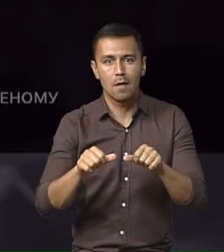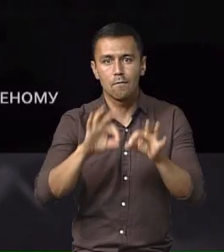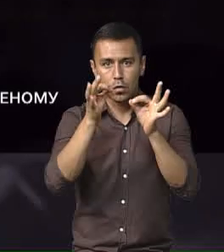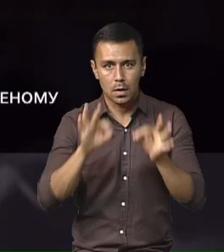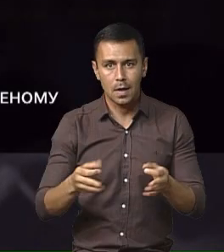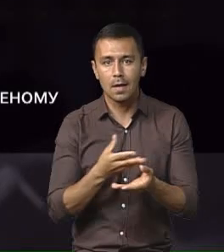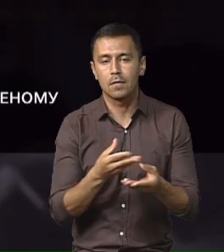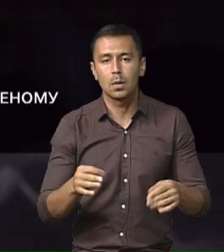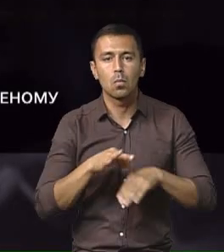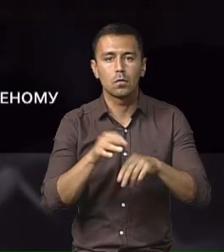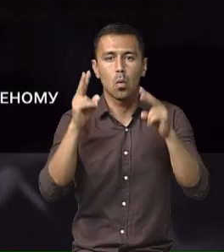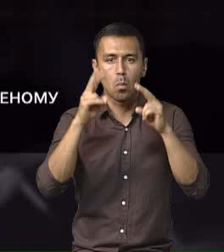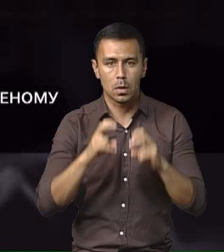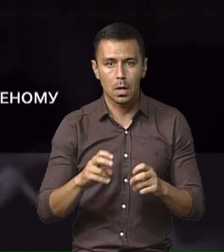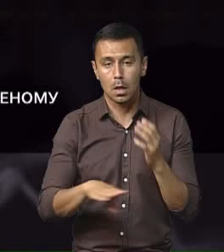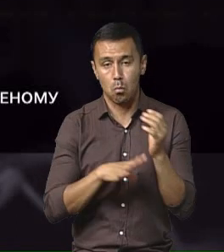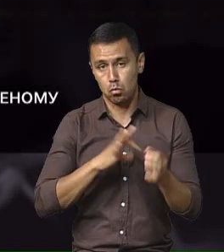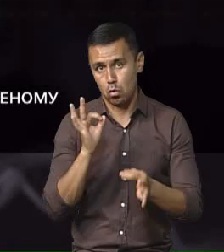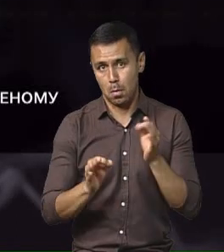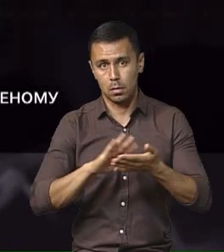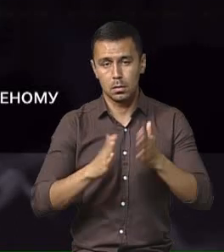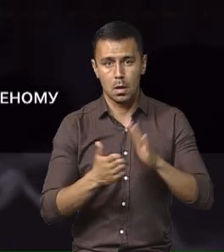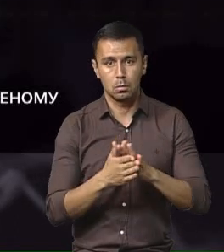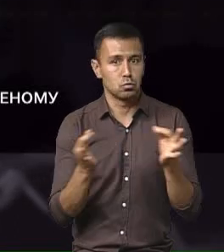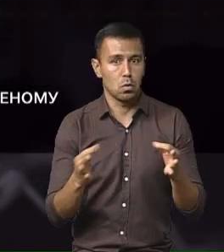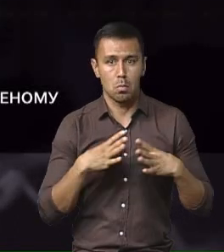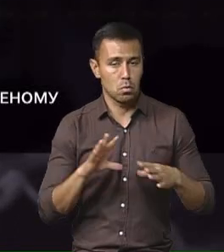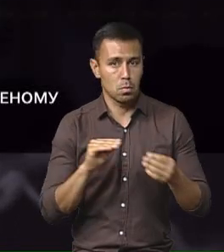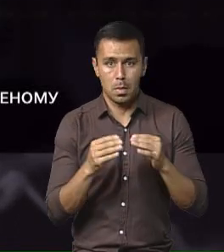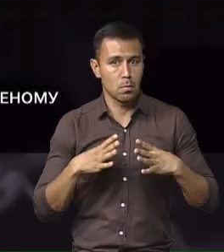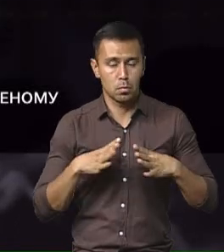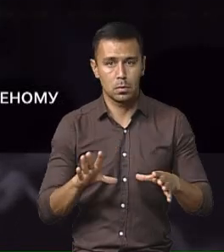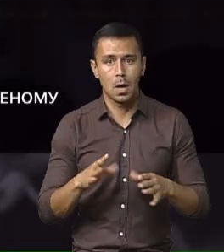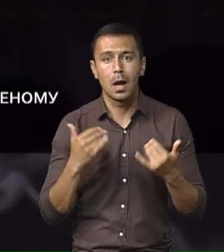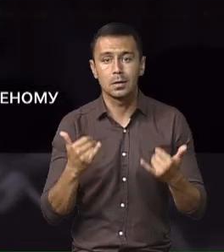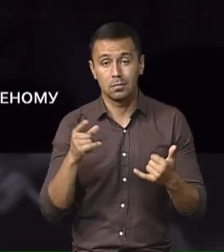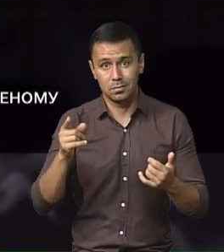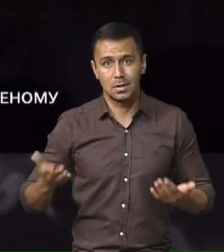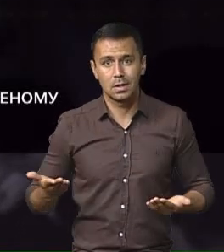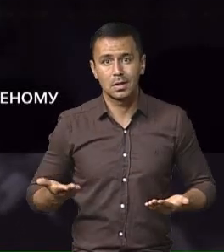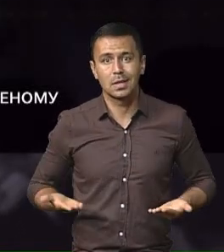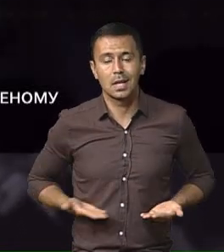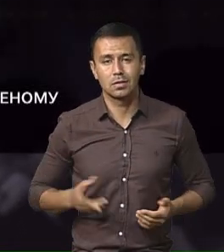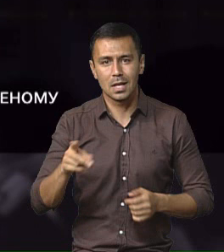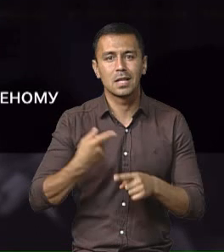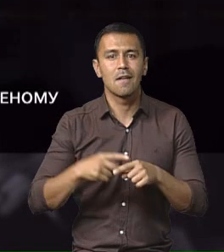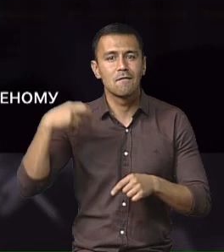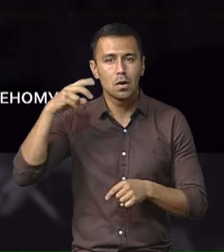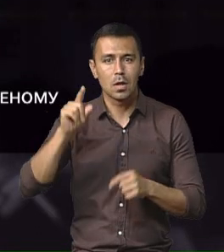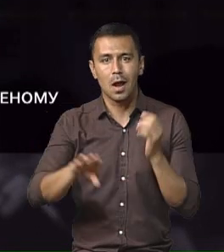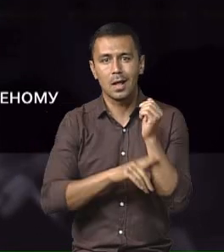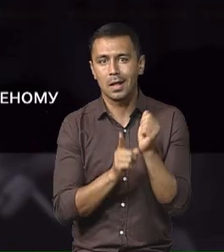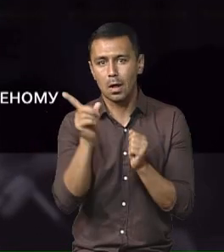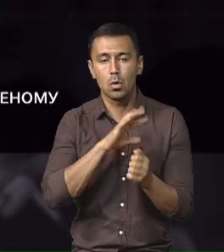навесні. Проводили обстеження, дерево було в нормальному стані, візуально нічого не було видно. На даний момент дерево живе, це вишня, на ній одна гілка була